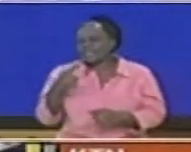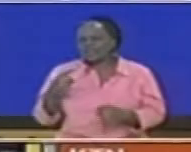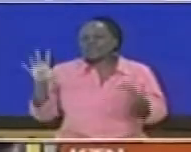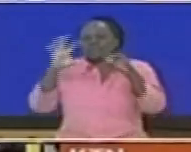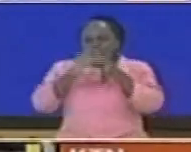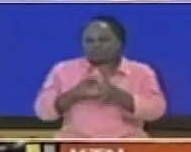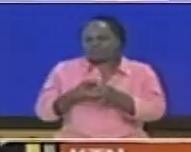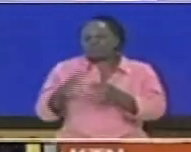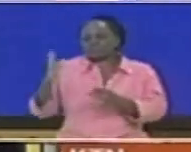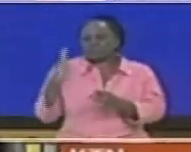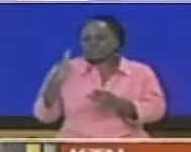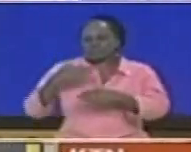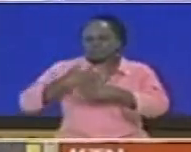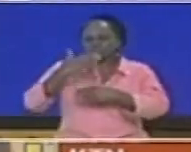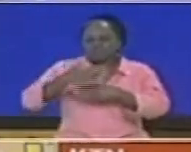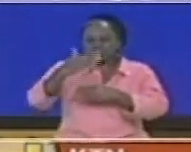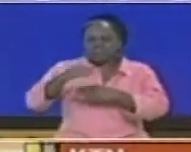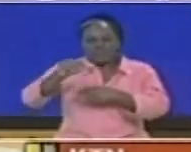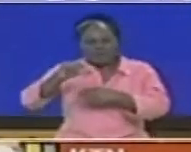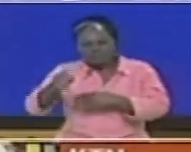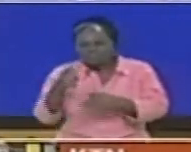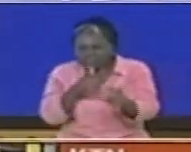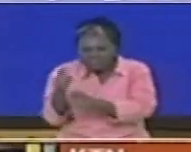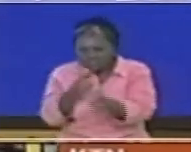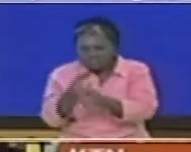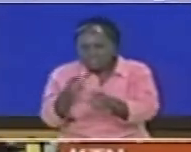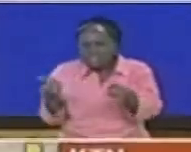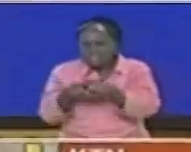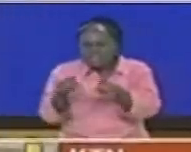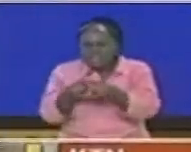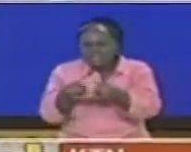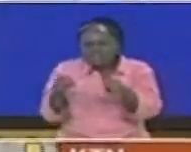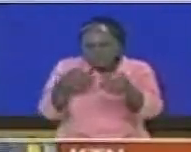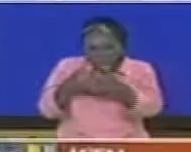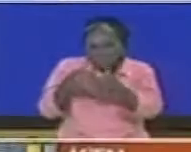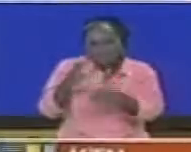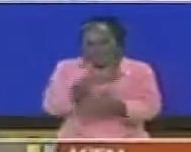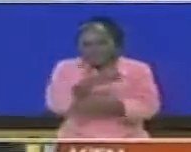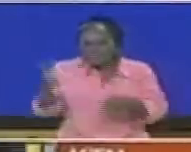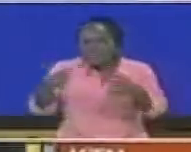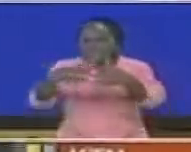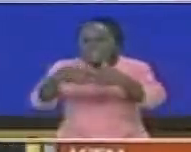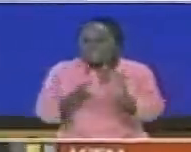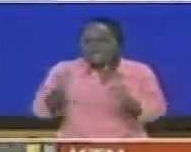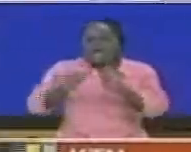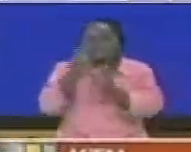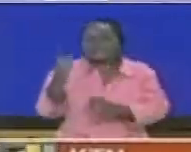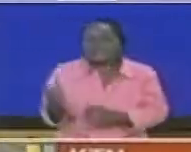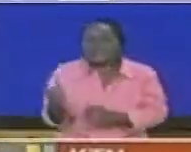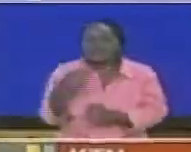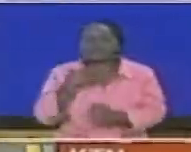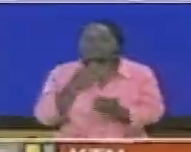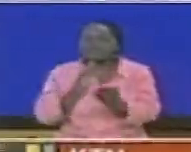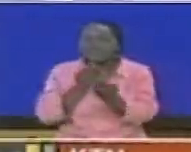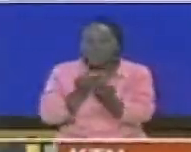hiyo kuahirishwa kwa sababu ya masuala ya kigaidi na hata kugusia shambulizi la hivi karibuni lililotokea katika jumba la Westgate hapa mjini Nairobi